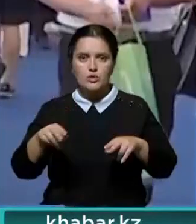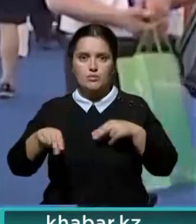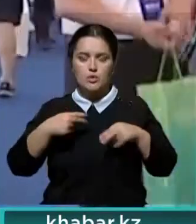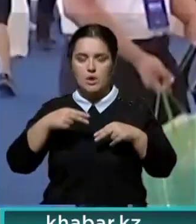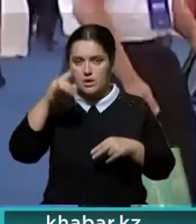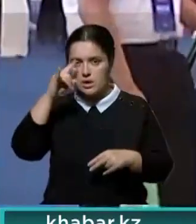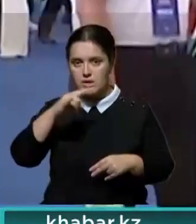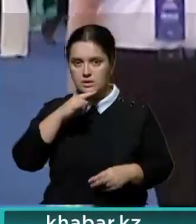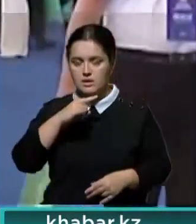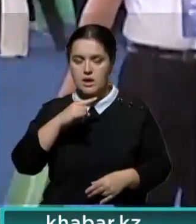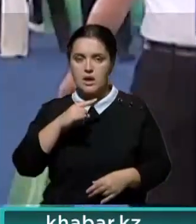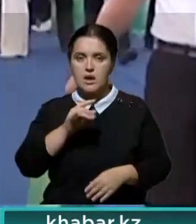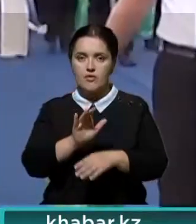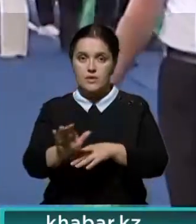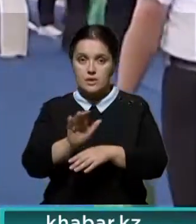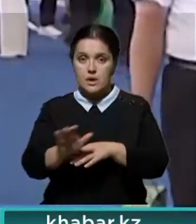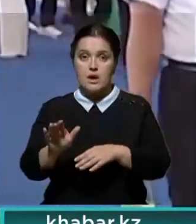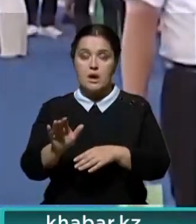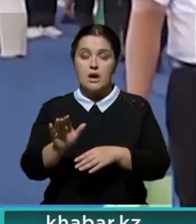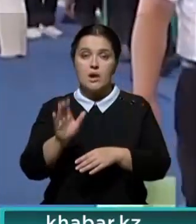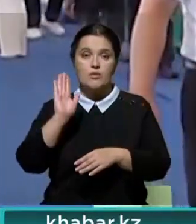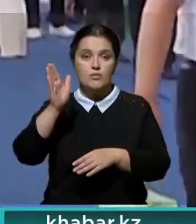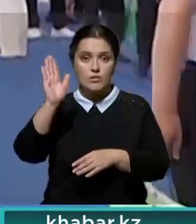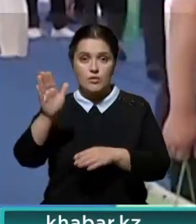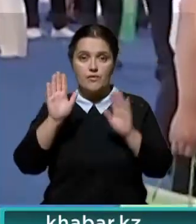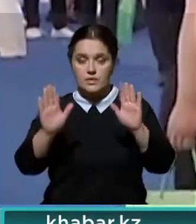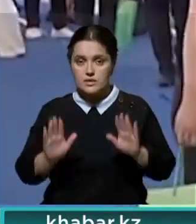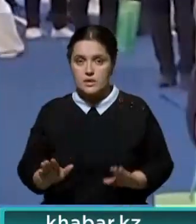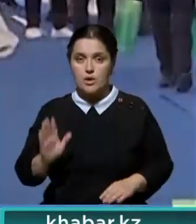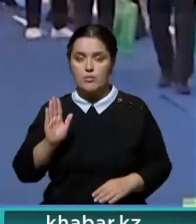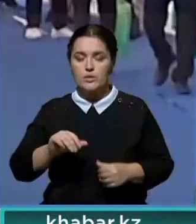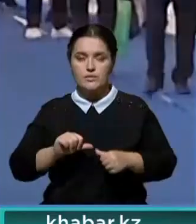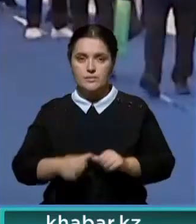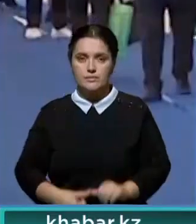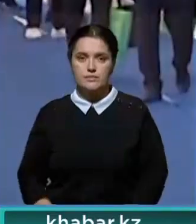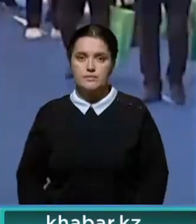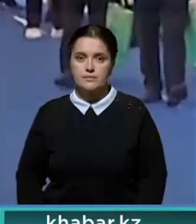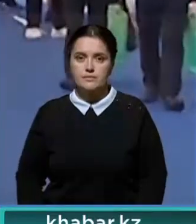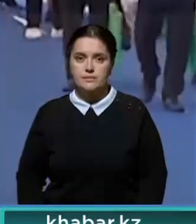казахстанские товары. Надеюсь, что в дальнейшем такие выставки будут проводить регулярно.